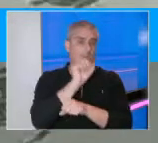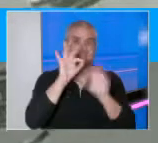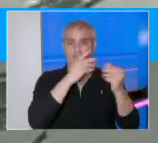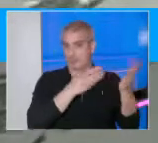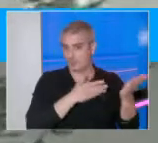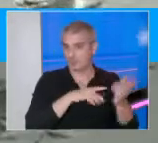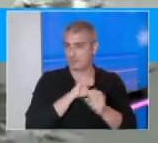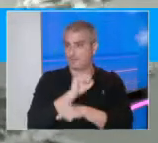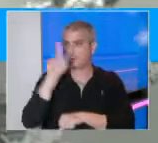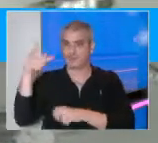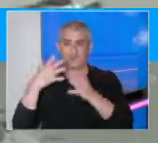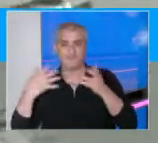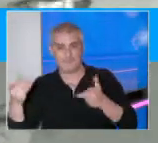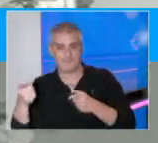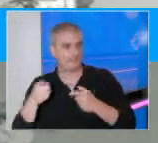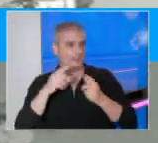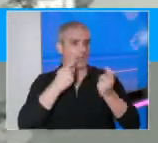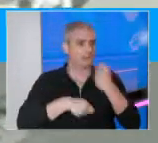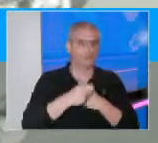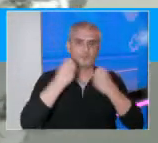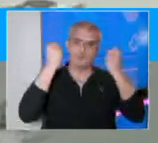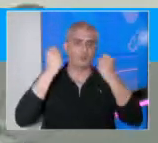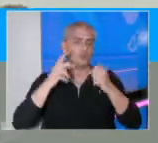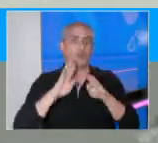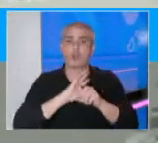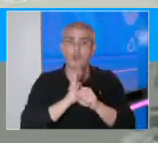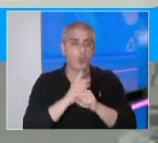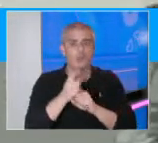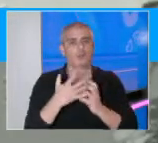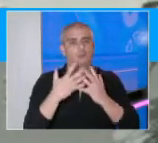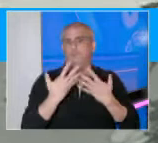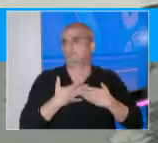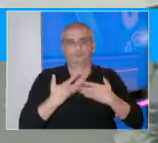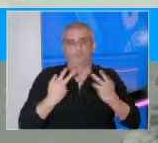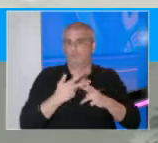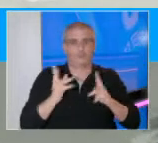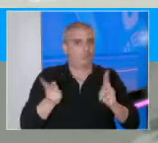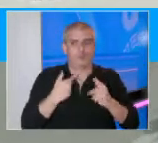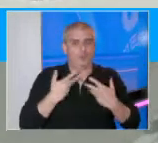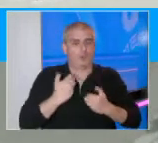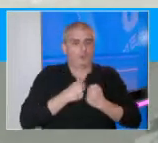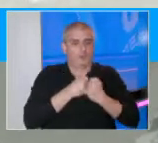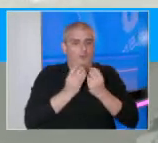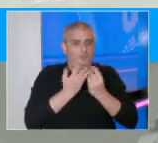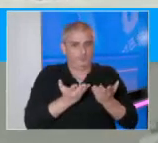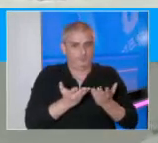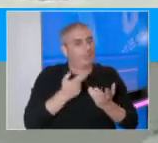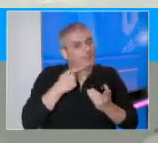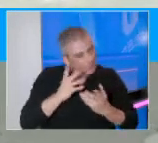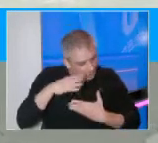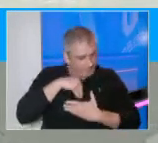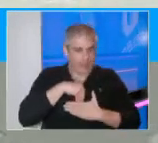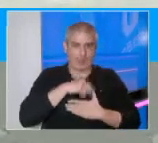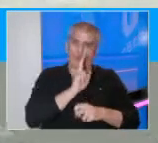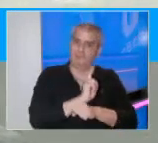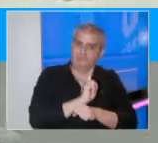הקניונים, מרד ביג, העסקים, ההפגנות. כלומר, הקורונה היא גדולה לנו, לא כולנו יכולים להכיל את הקורונה. אנחנו כן יכולים להכיל את